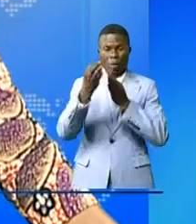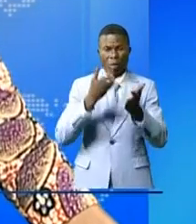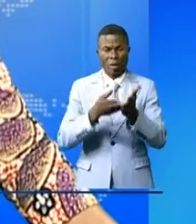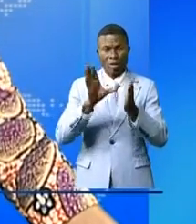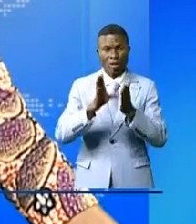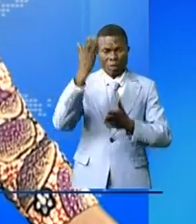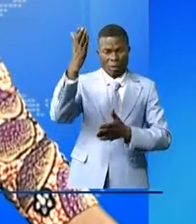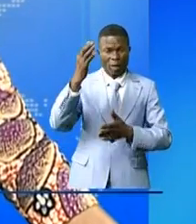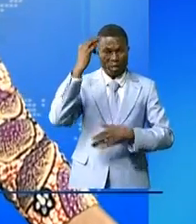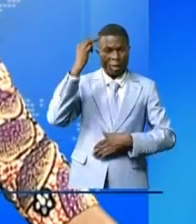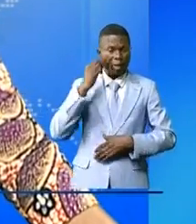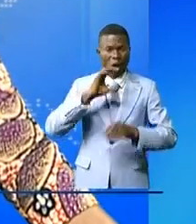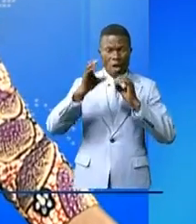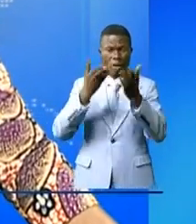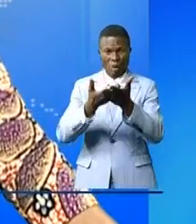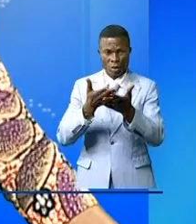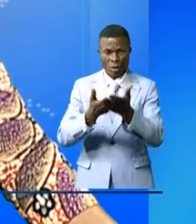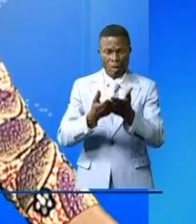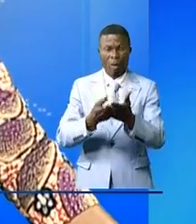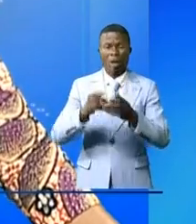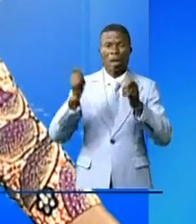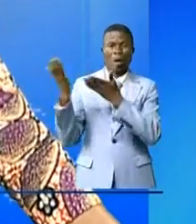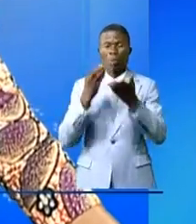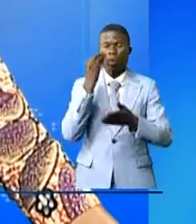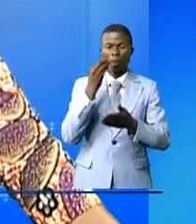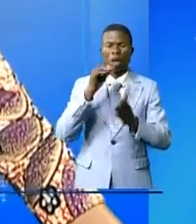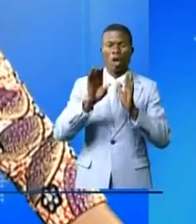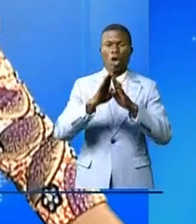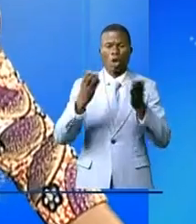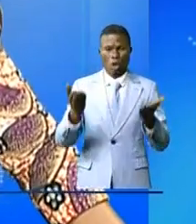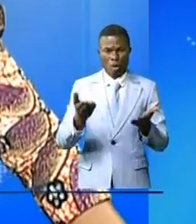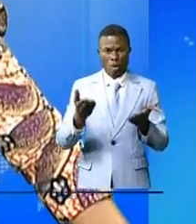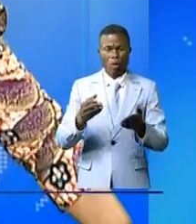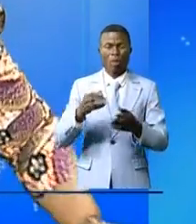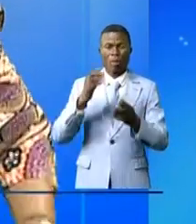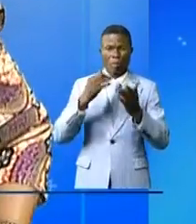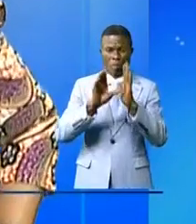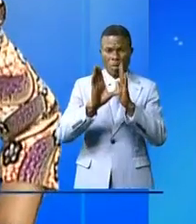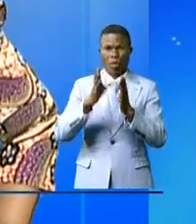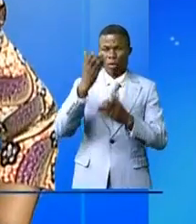maintenant avec le ministre de la Communication et Médias, porte-parole du gouvernement, pour le compte-rendu.